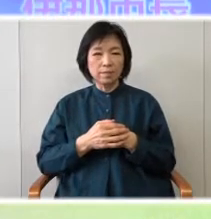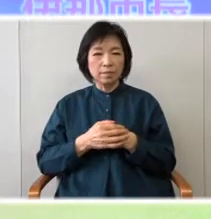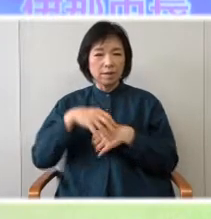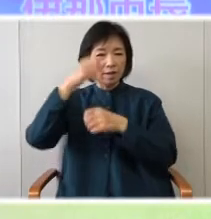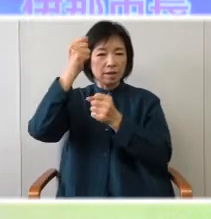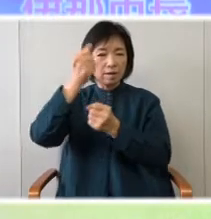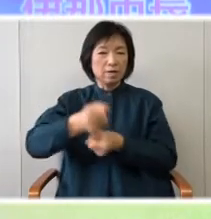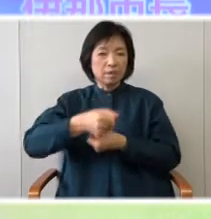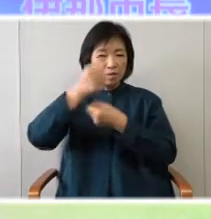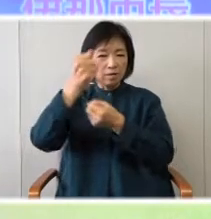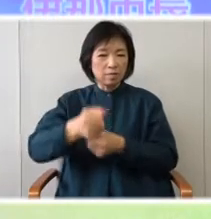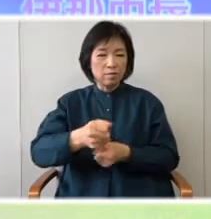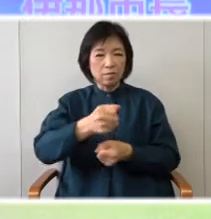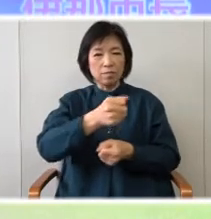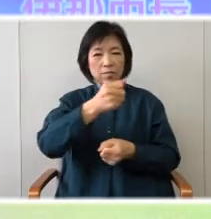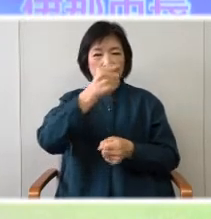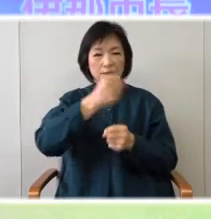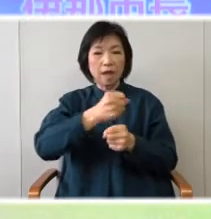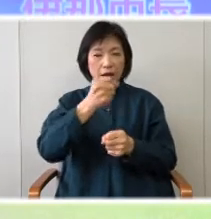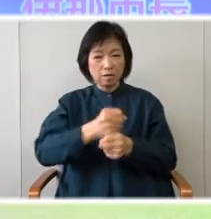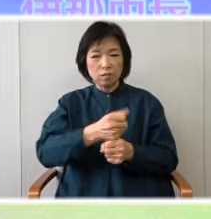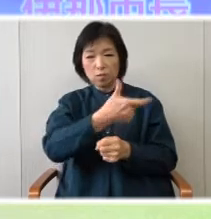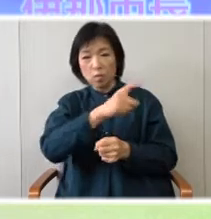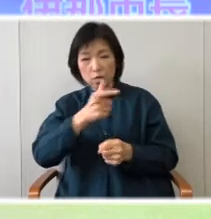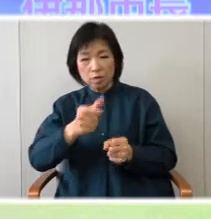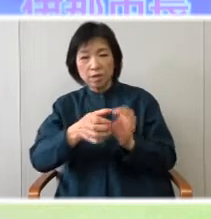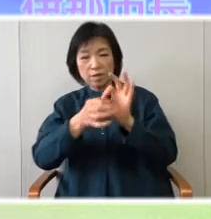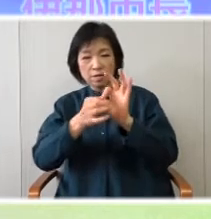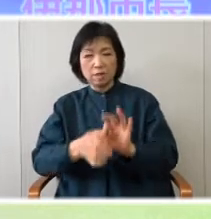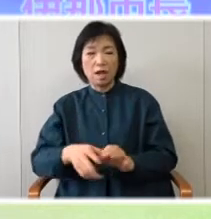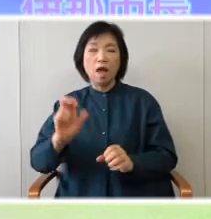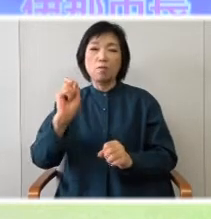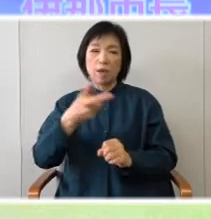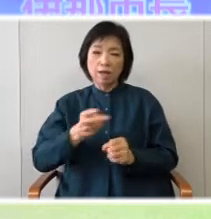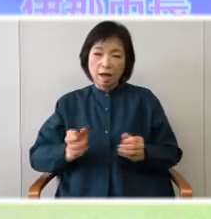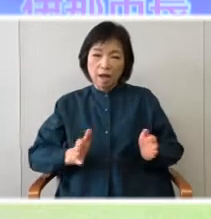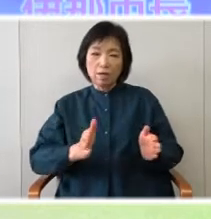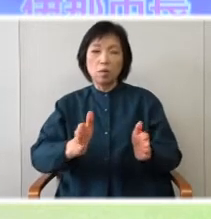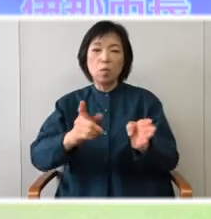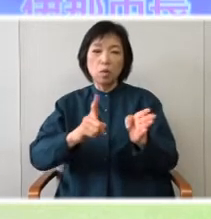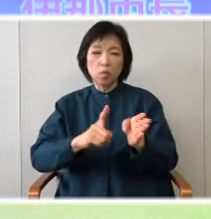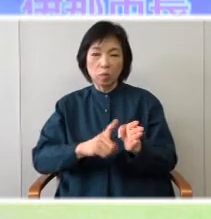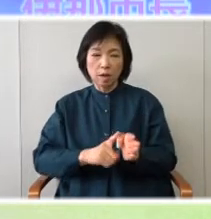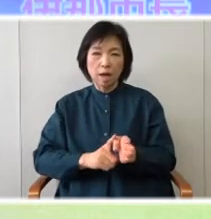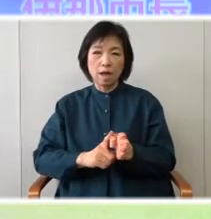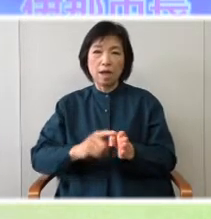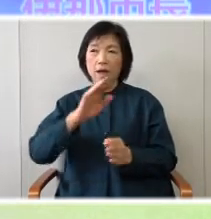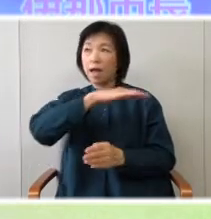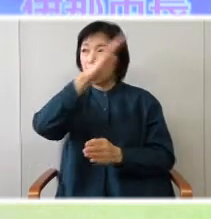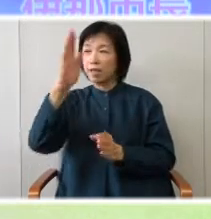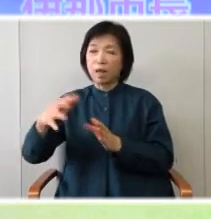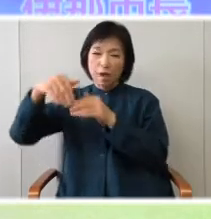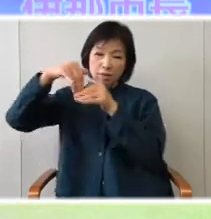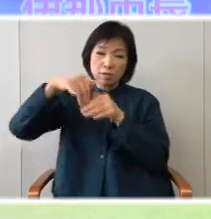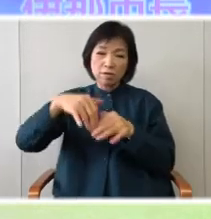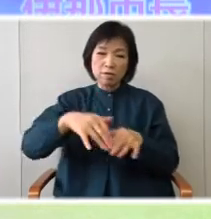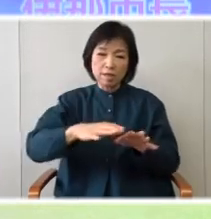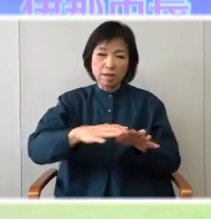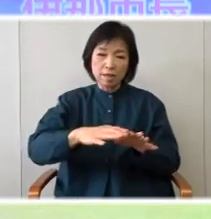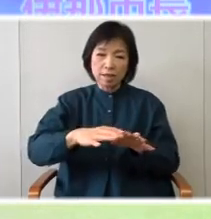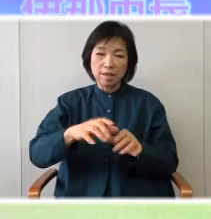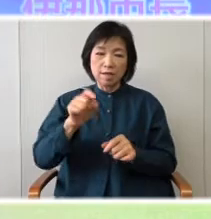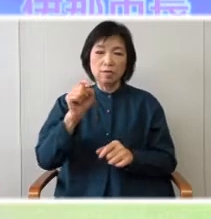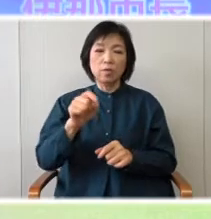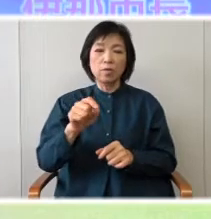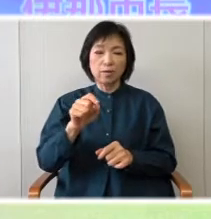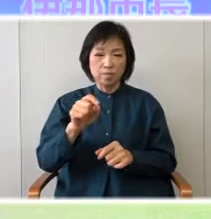今のところ農作物についてまた道路あるいは山崩れ崖崩れ、